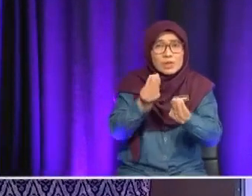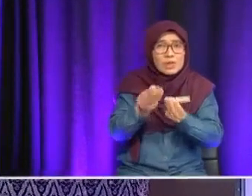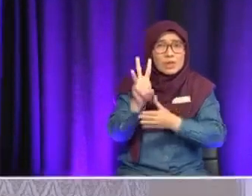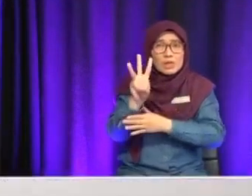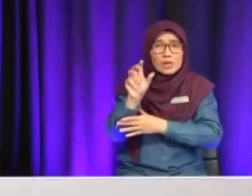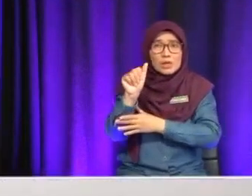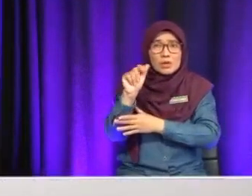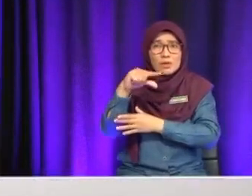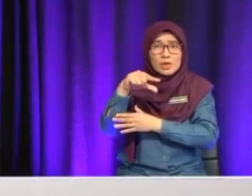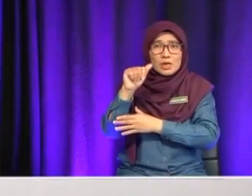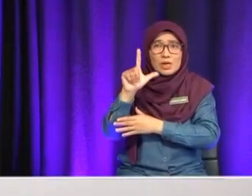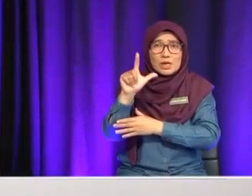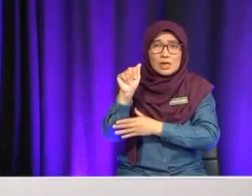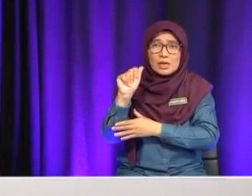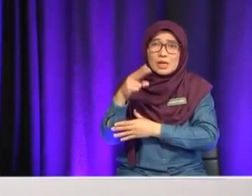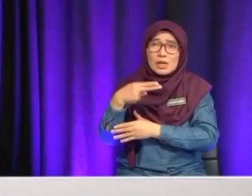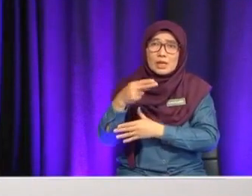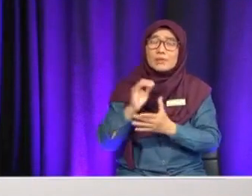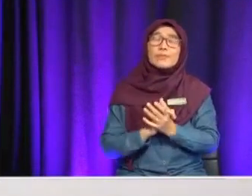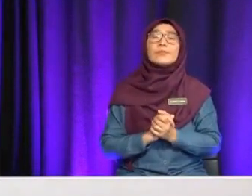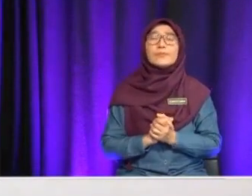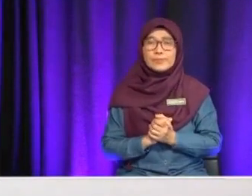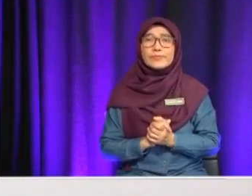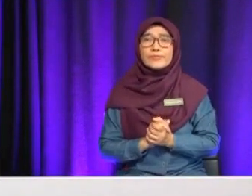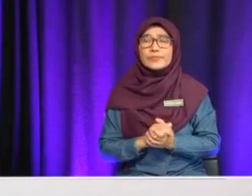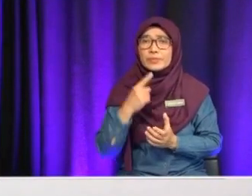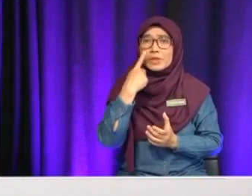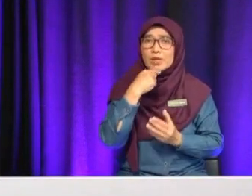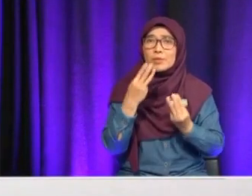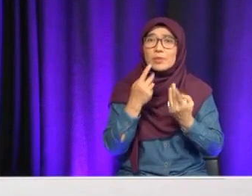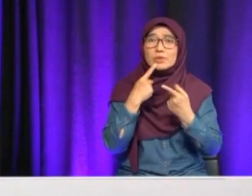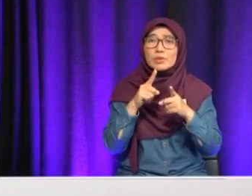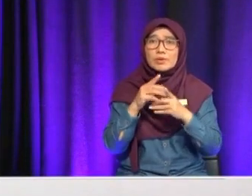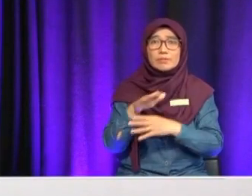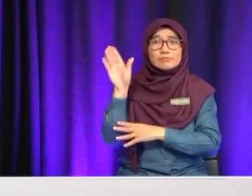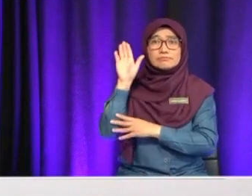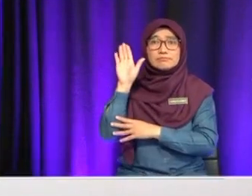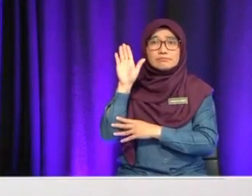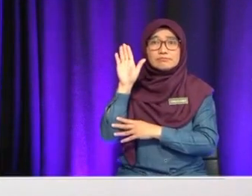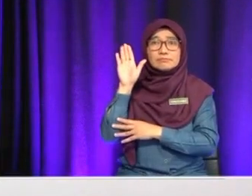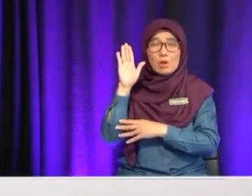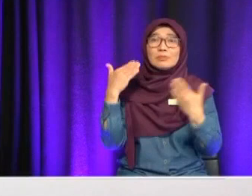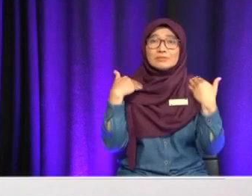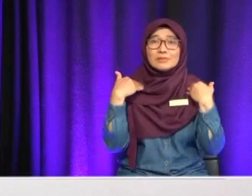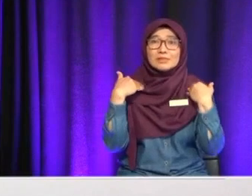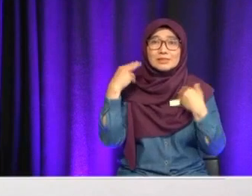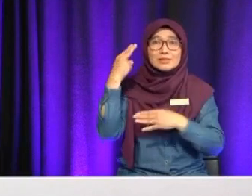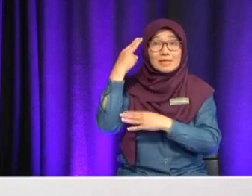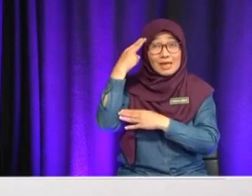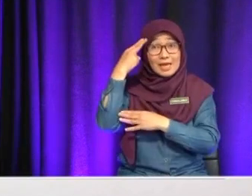cuba? Mengamalkanlah kan? Mengamalkan akad wakalah. Ada siapa nak cuba? Saya dah. Okey,